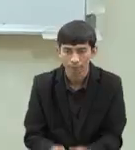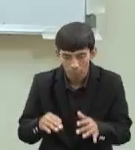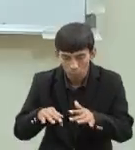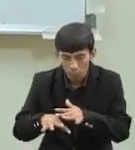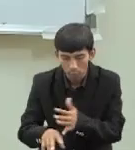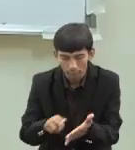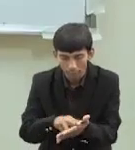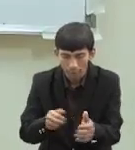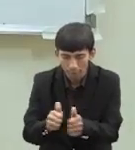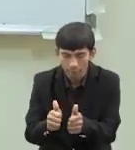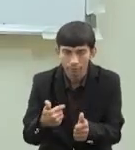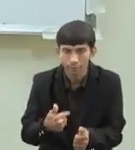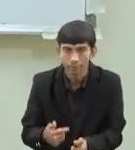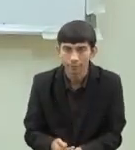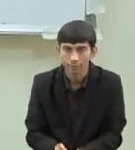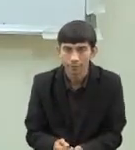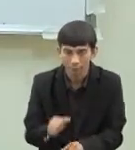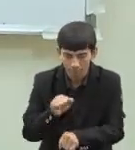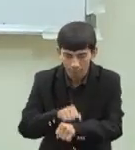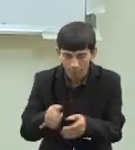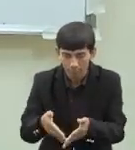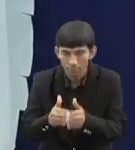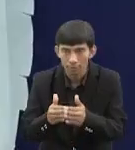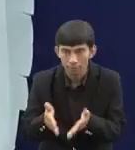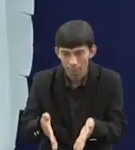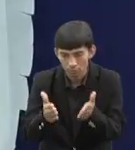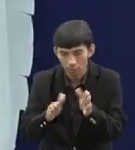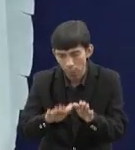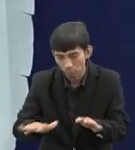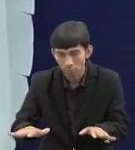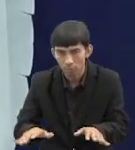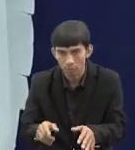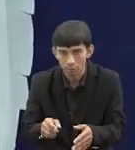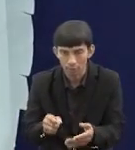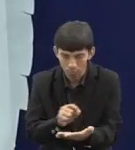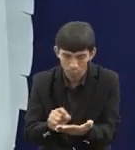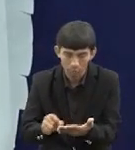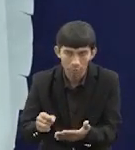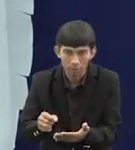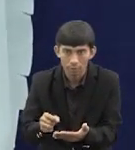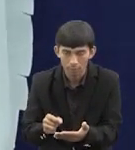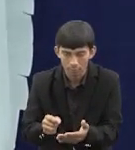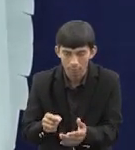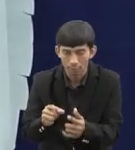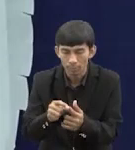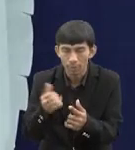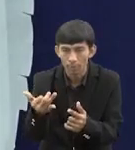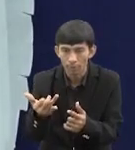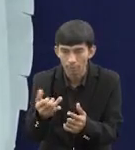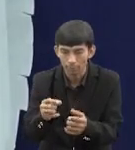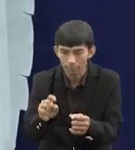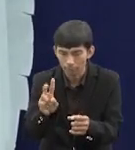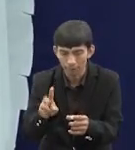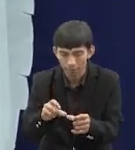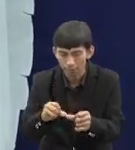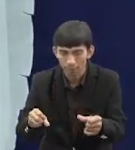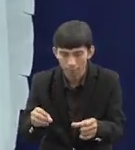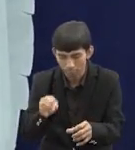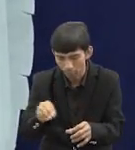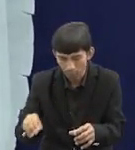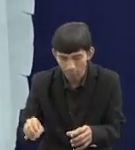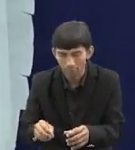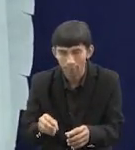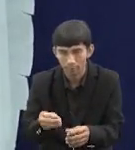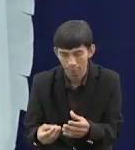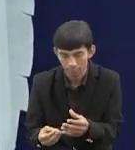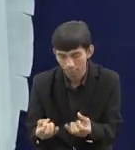Tỏ, cho rùm ăn cho một nẻ cừu mà tịnh mà con. Cách ca nợp tè, cho con tay anh cùng nạc bọc bịa bàm pi, áo bàn pi là bà, ông